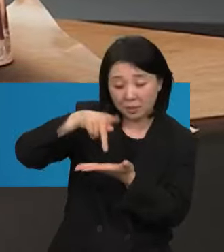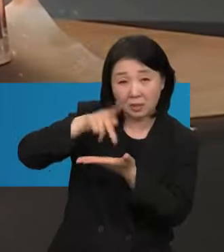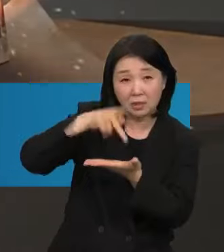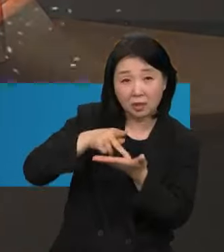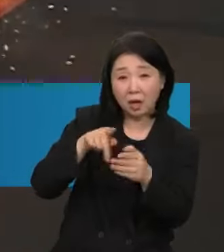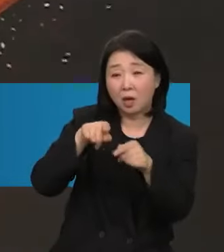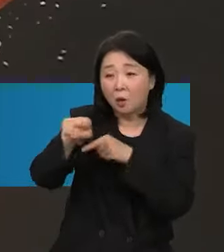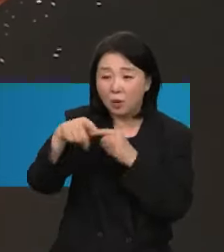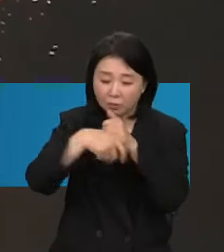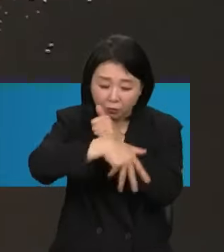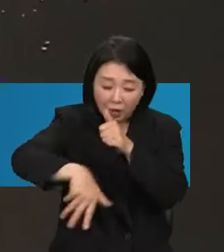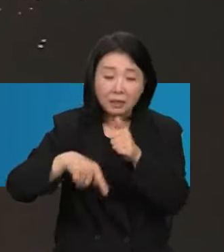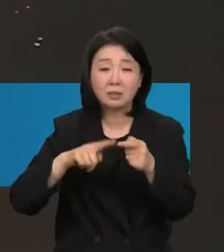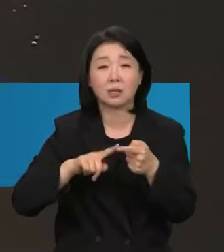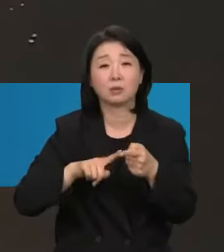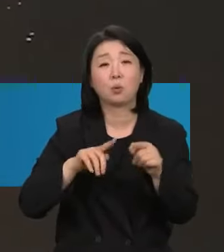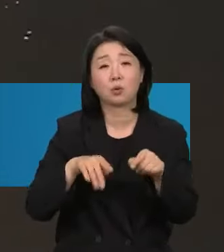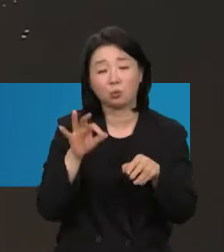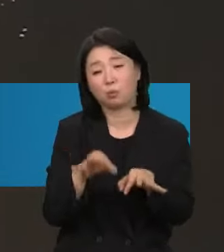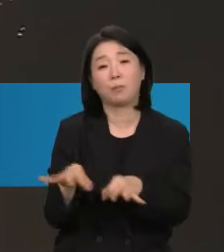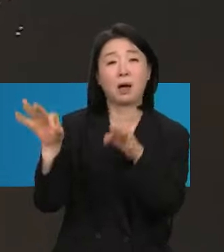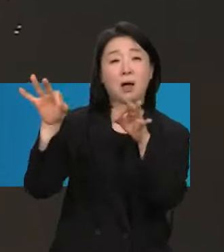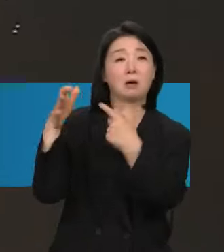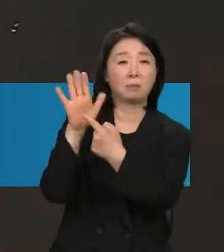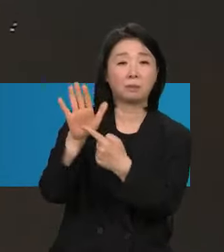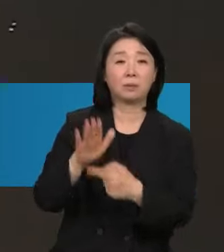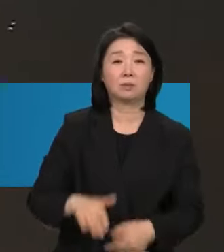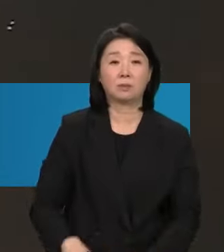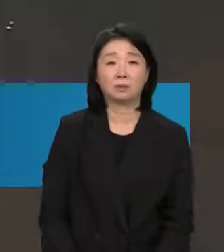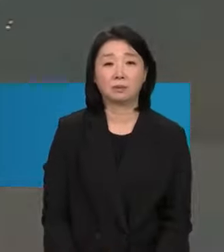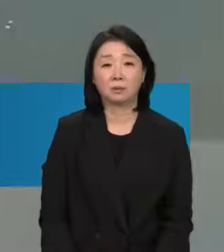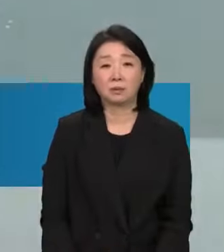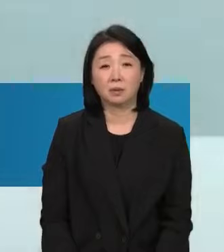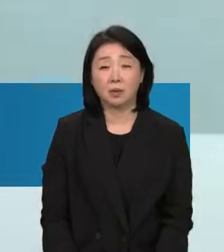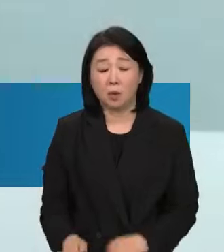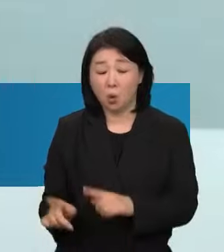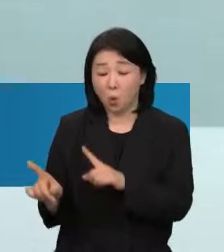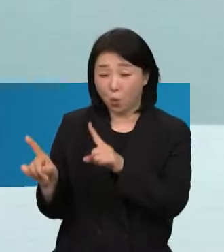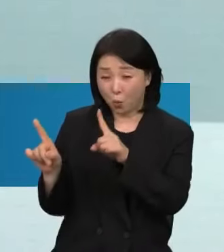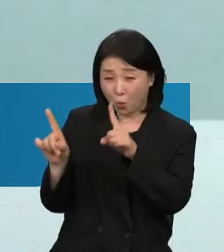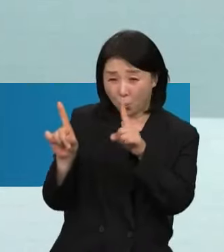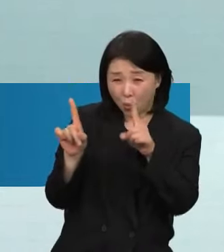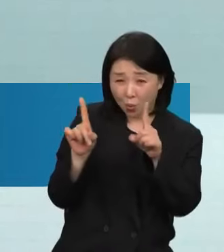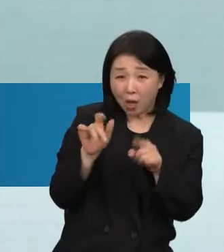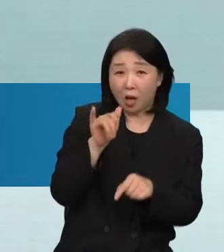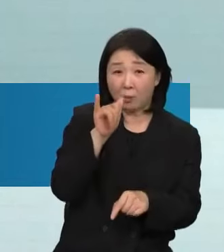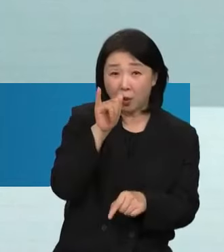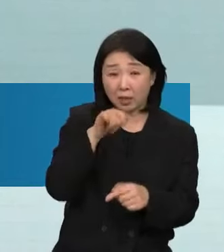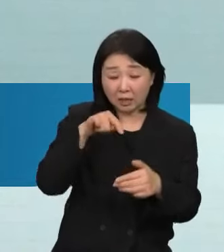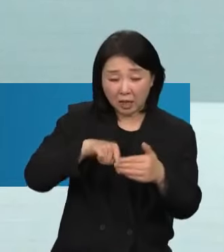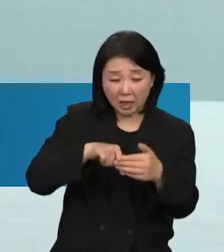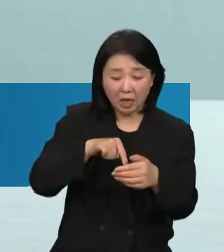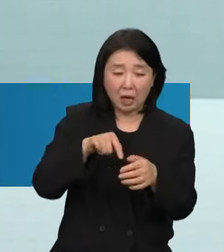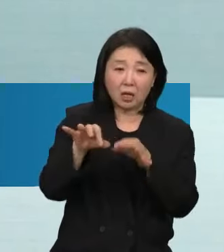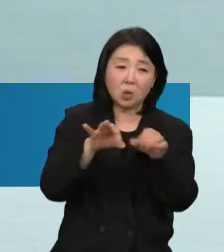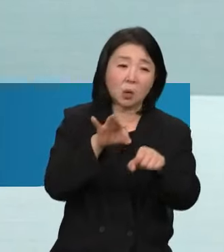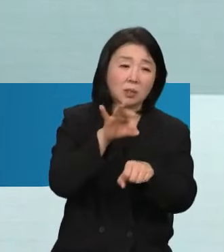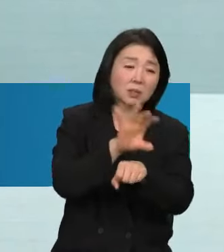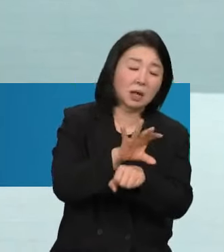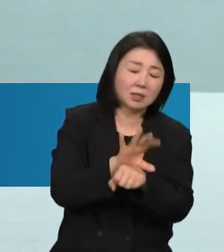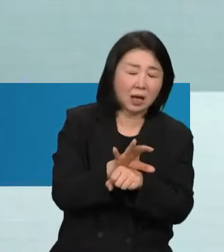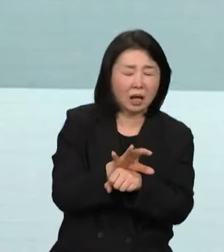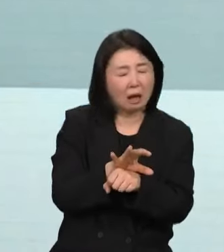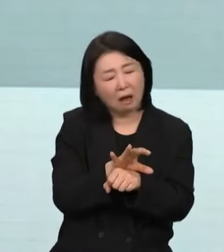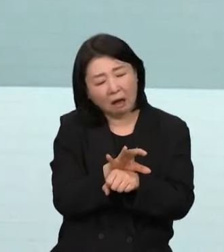외식 프랜차이즈들이 오늘 또 가격 올리겠다고 발표한 겁니다 그나마 회복 불씨가 켜진 내수 경기를 더 얼어붙게 만들진